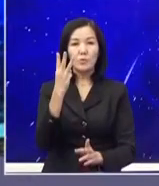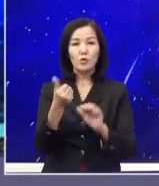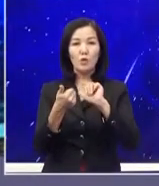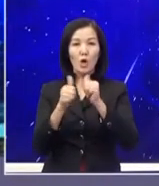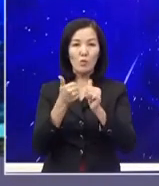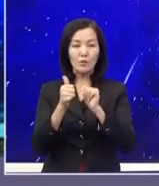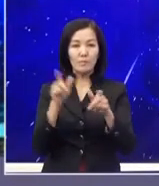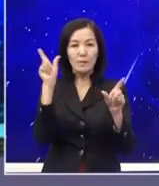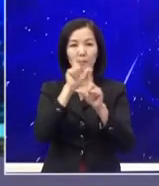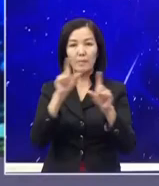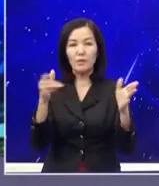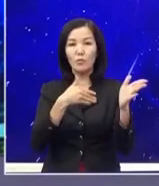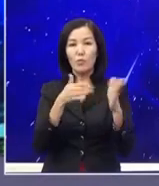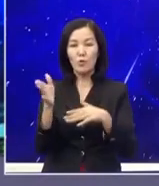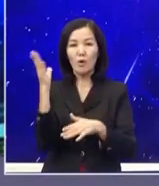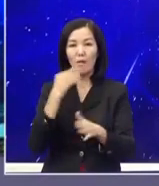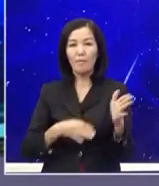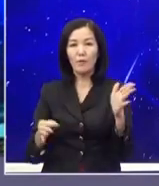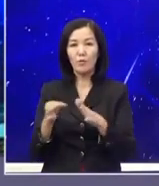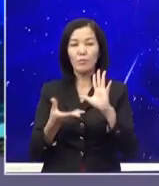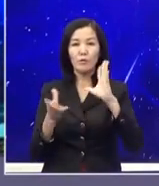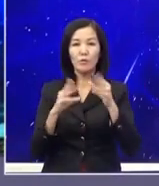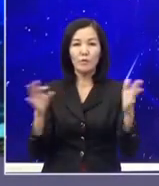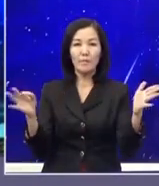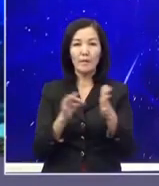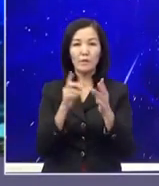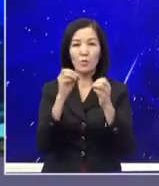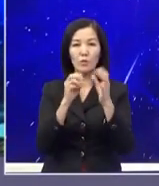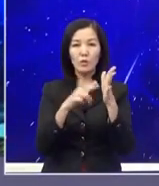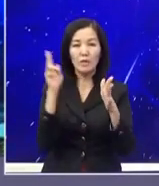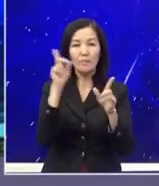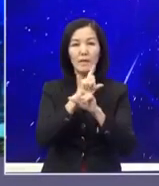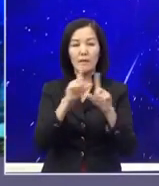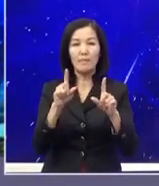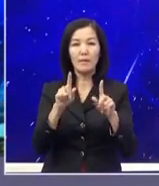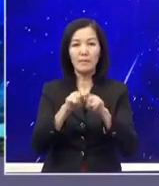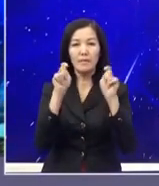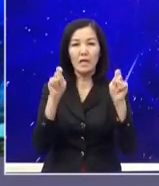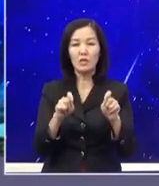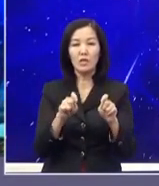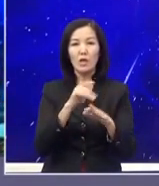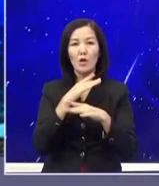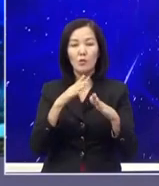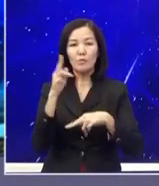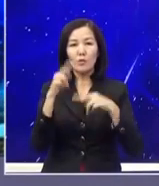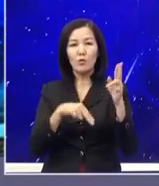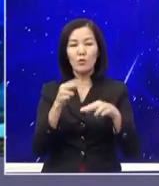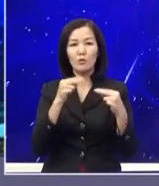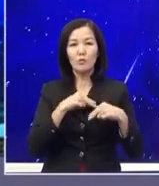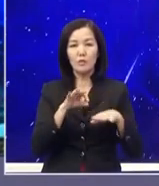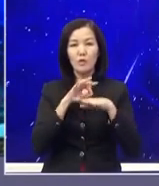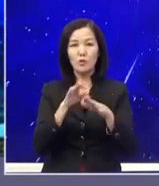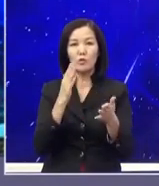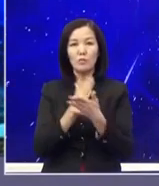Үш ауысымды мектептерді жою Алматы облысында осы мақсатта 17 білім мекемесі бой көтерді. Басым бөлігінде құрылыс жұмыстары жүріп